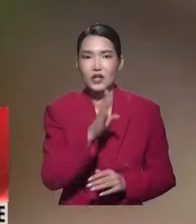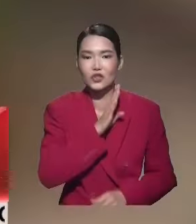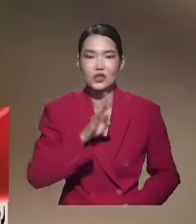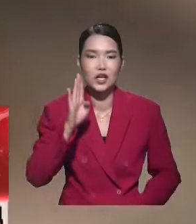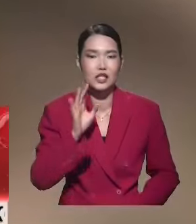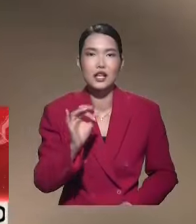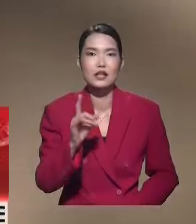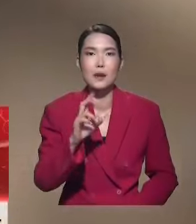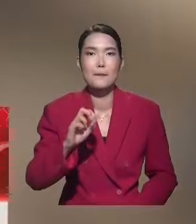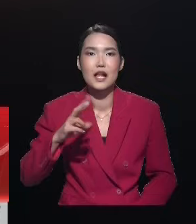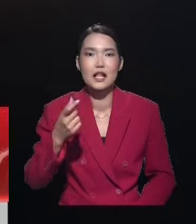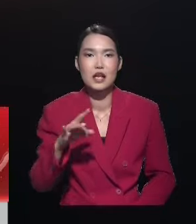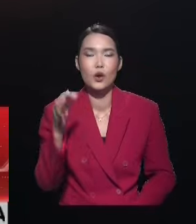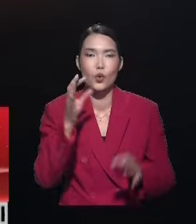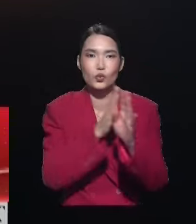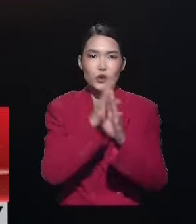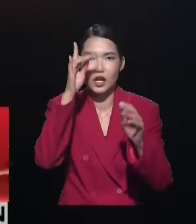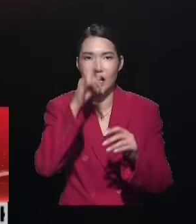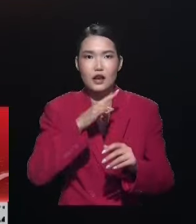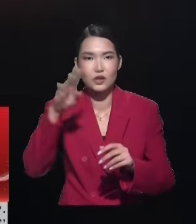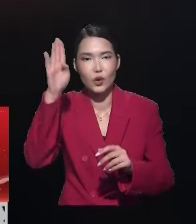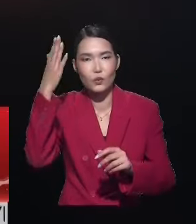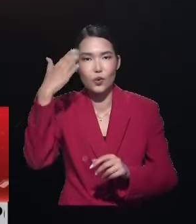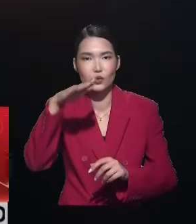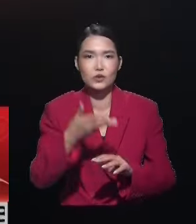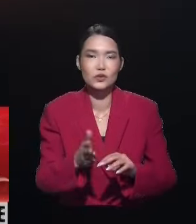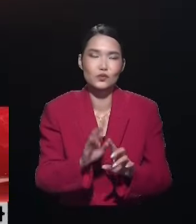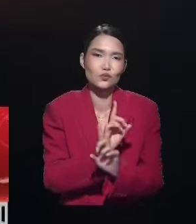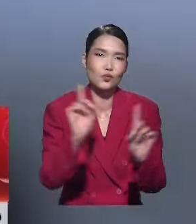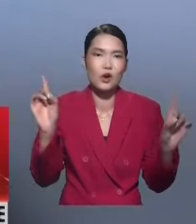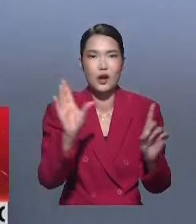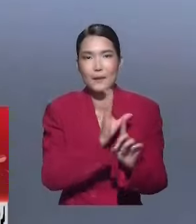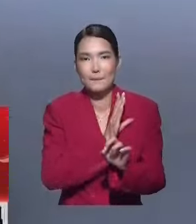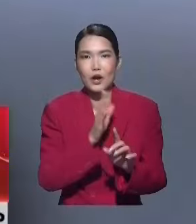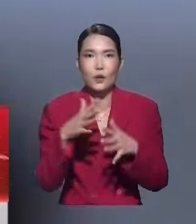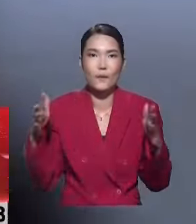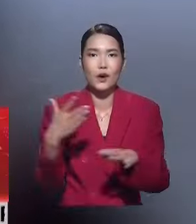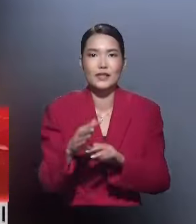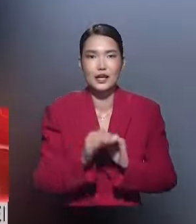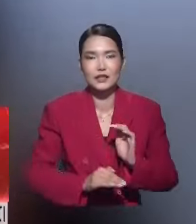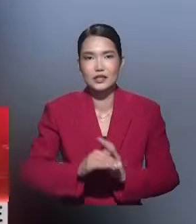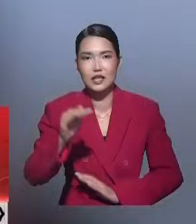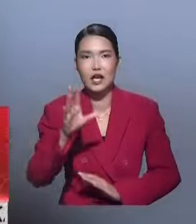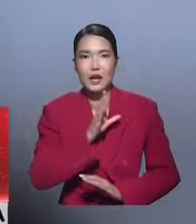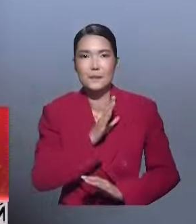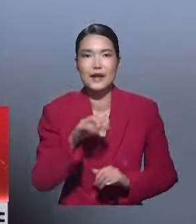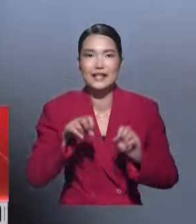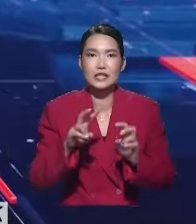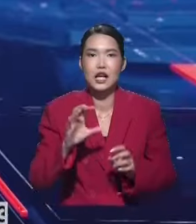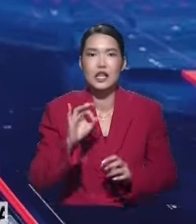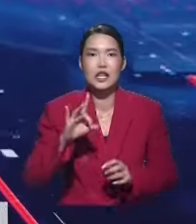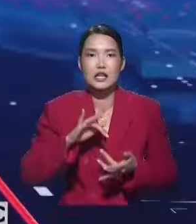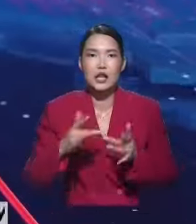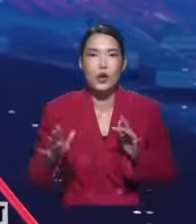женщина из Бельгии. Но судьба казахстанского мальчика на чужбине сложилась иначе. Большую часть детства мальчик провел в специнтернате,